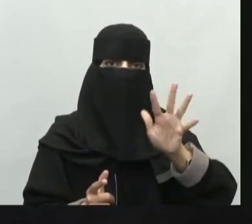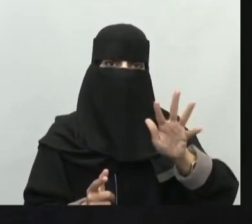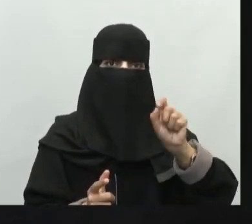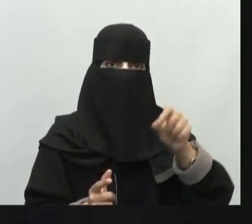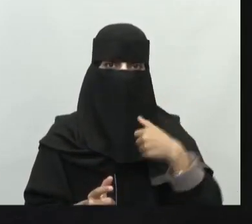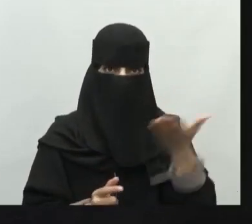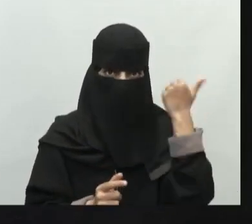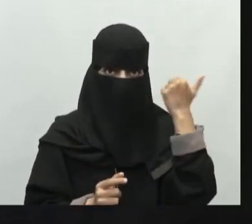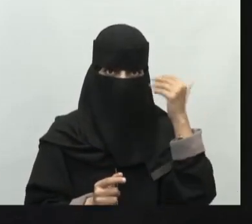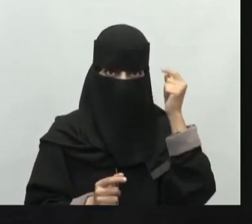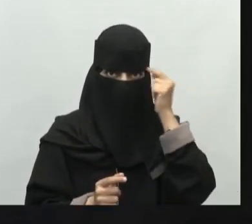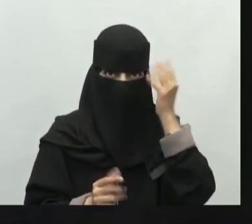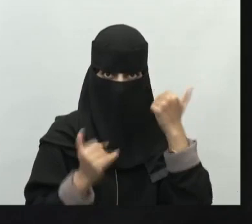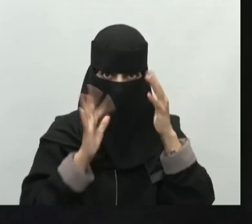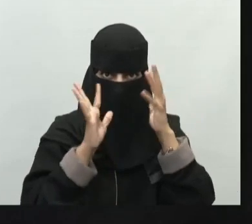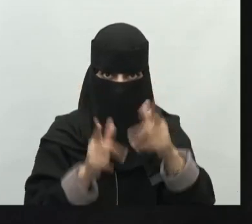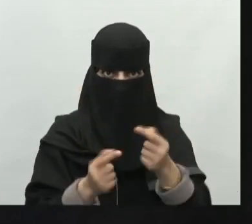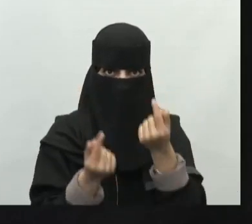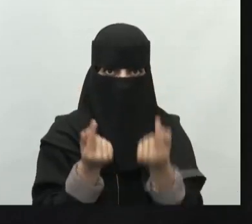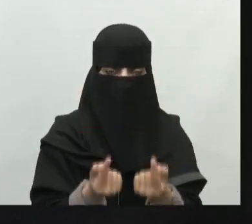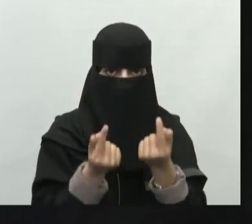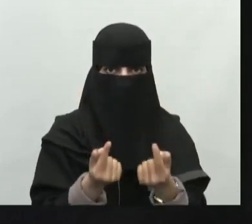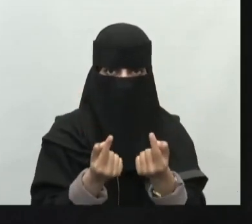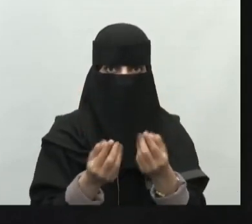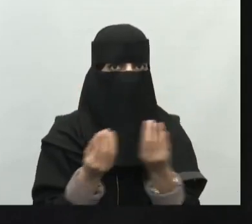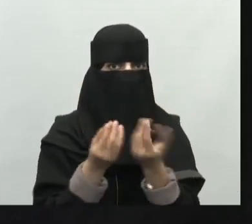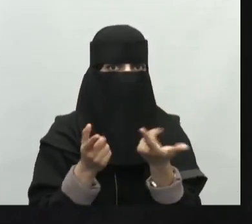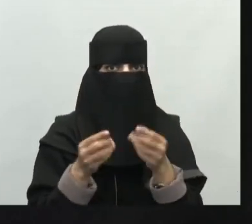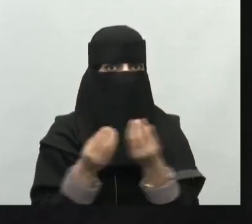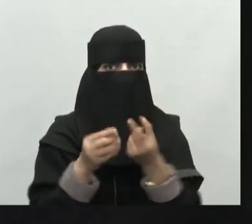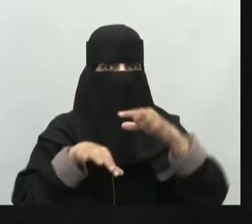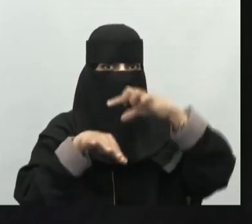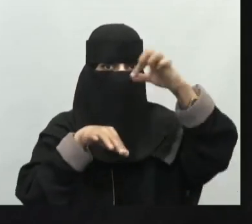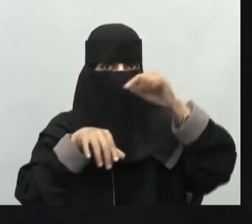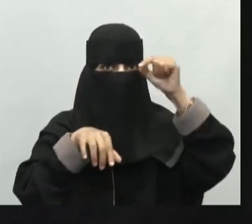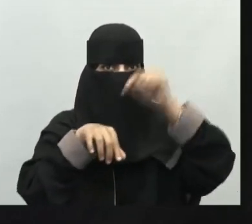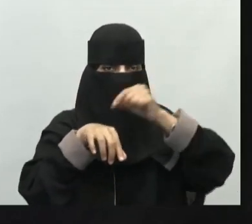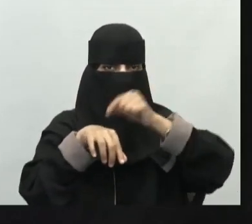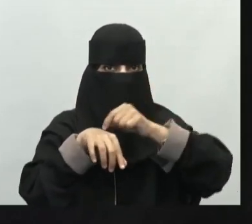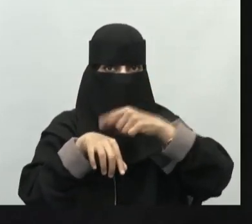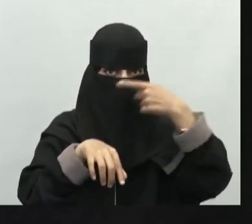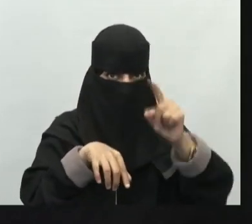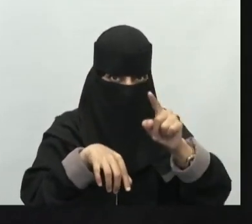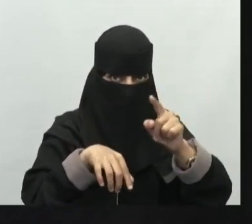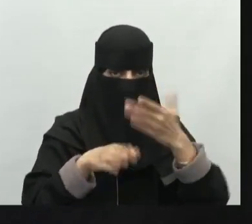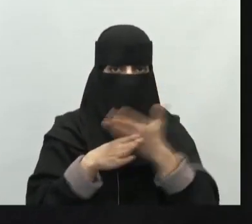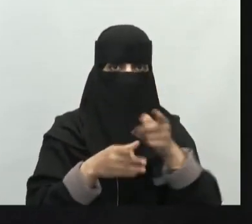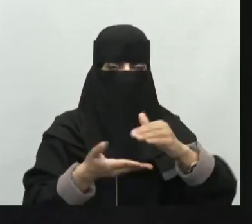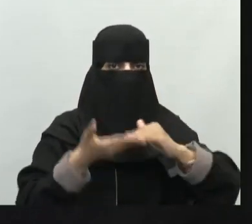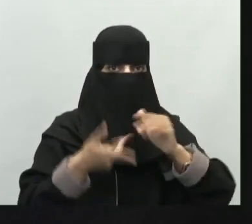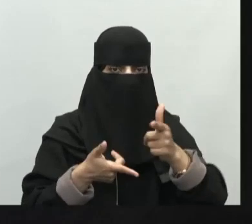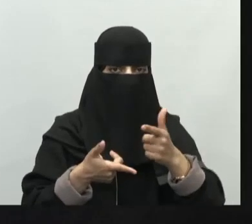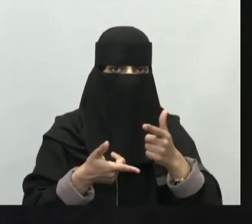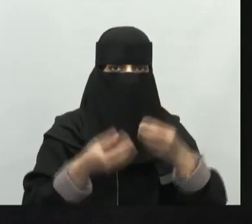تتذكرون معي النباتات ذكرنا ان لديها اشواك او اوراق مدببه تمنع